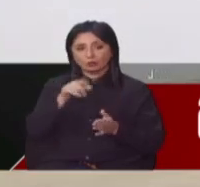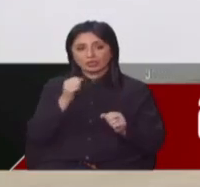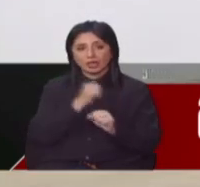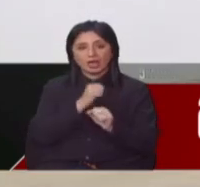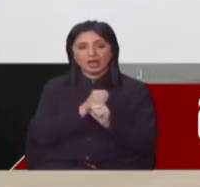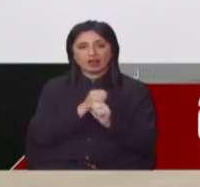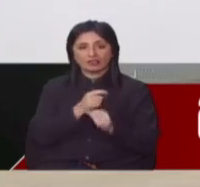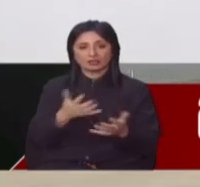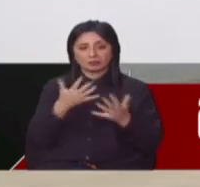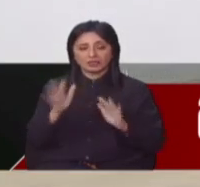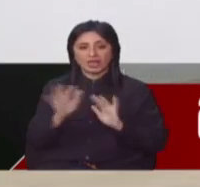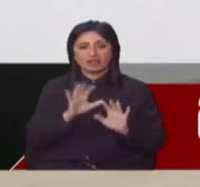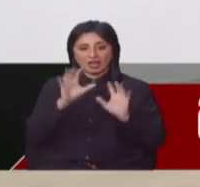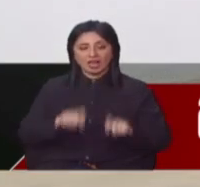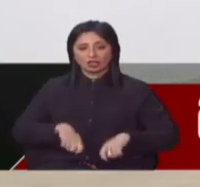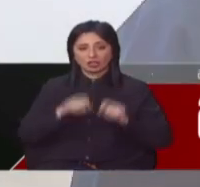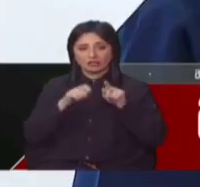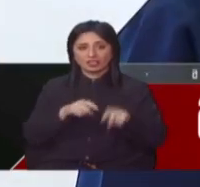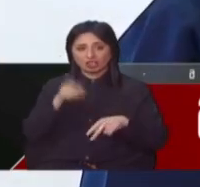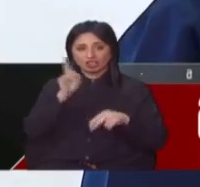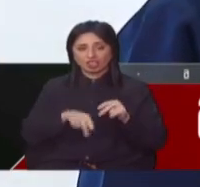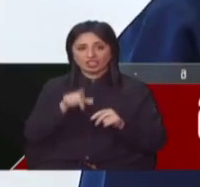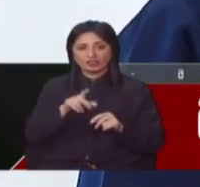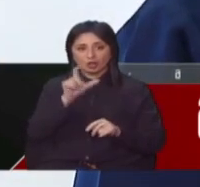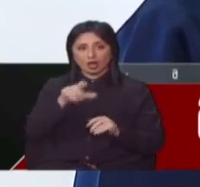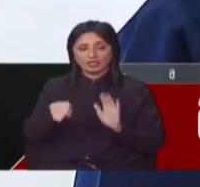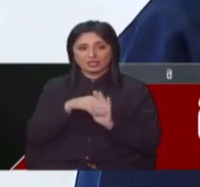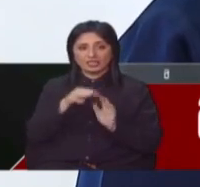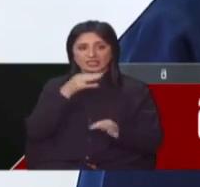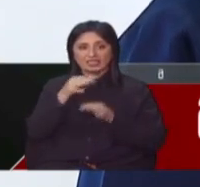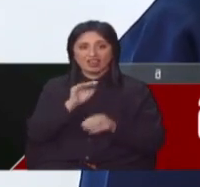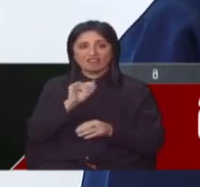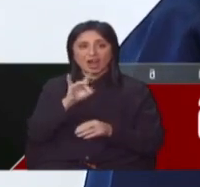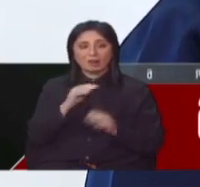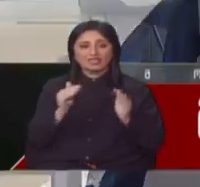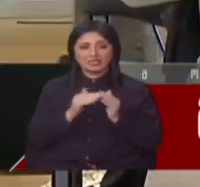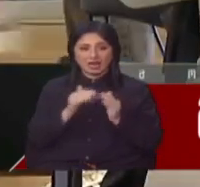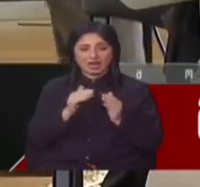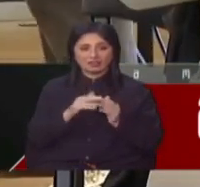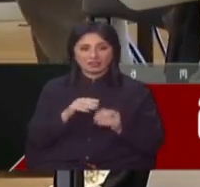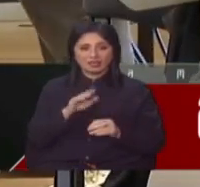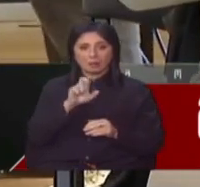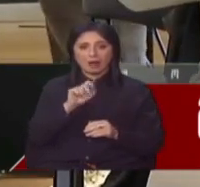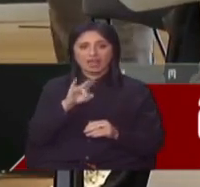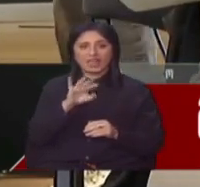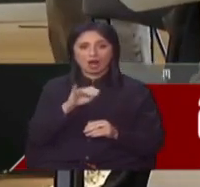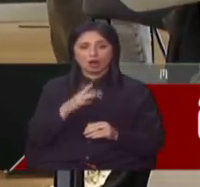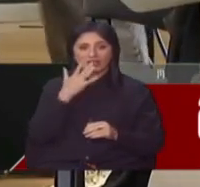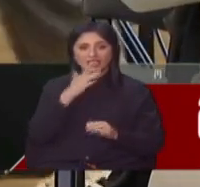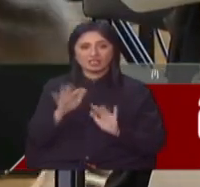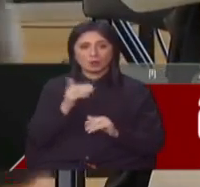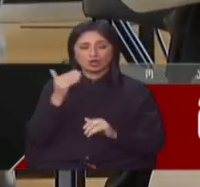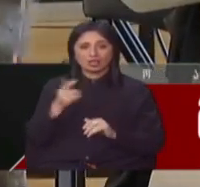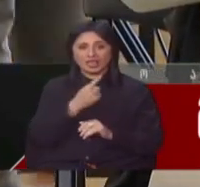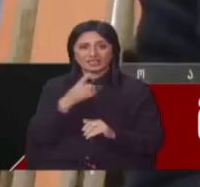moaxtidon mqisieri reagireba kanon dargvevaze da shetskvidon amurchevlis Moskvidoaz sapasukhot Parma sakhli da Madagoni, Ertianoba Naționalului